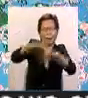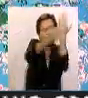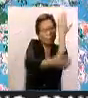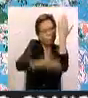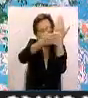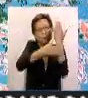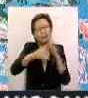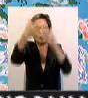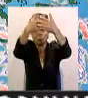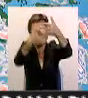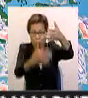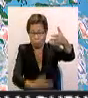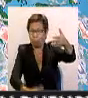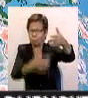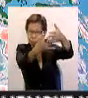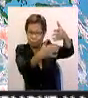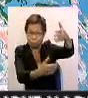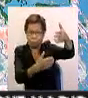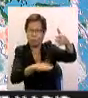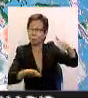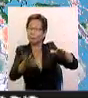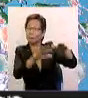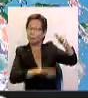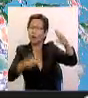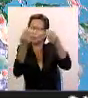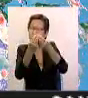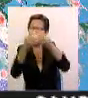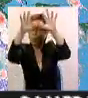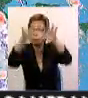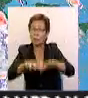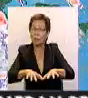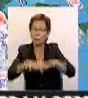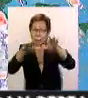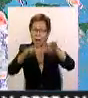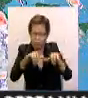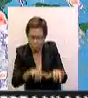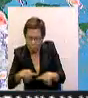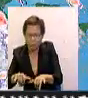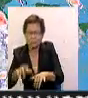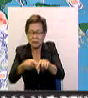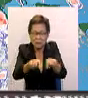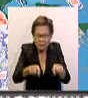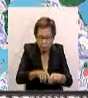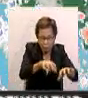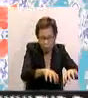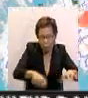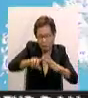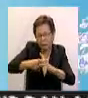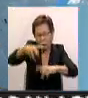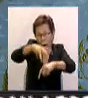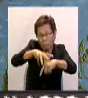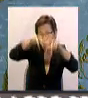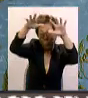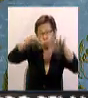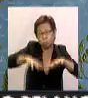Berikut merupakan sedikit perkongsian mengenai jumlah hujan yang dicerap di daerah-daerah yang dikuasakan amaran